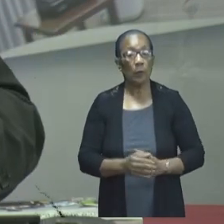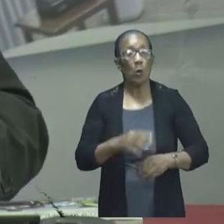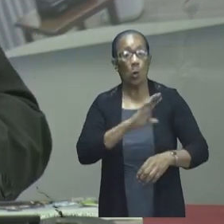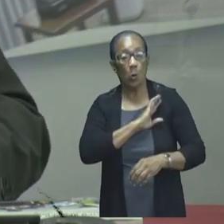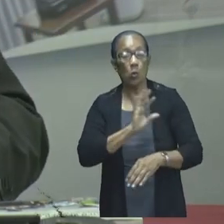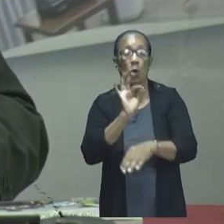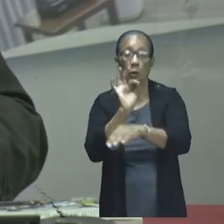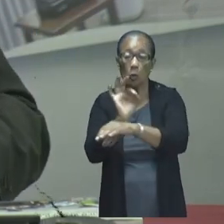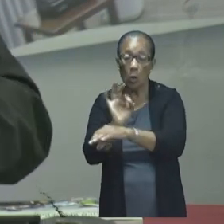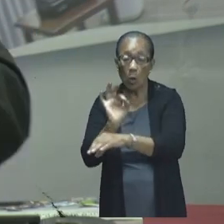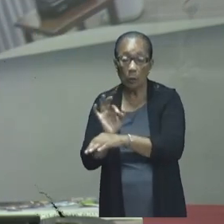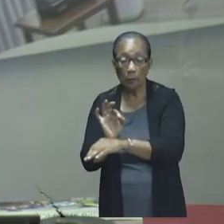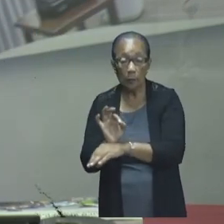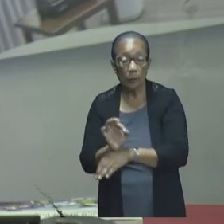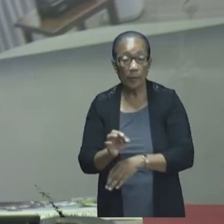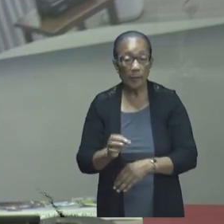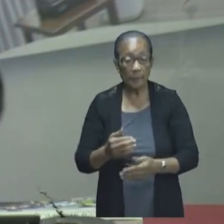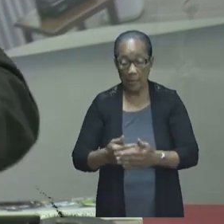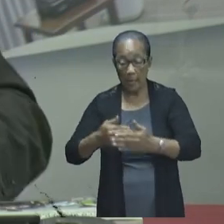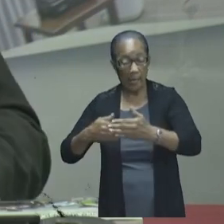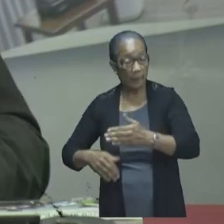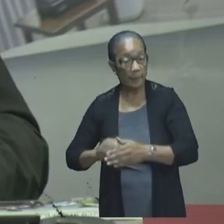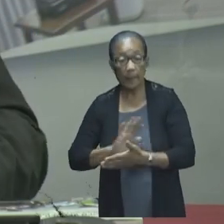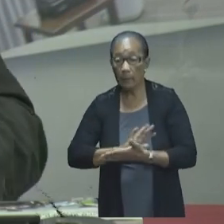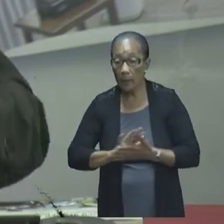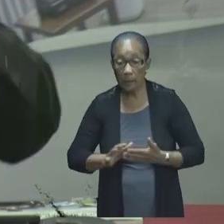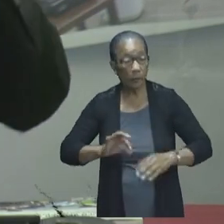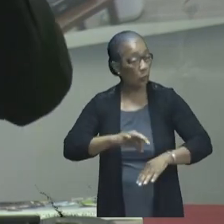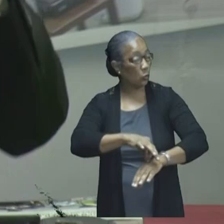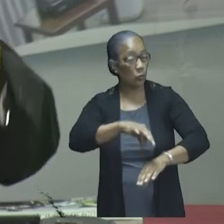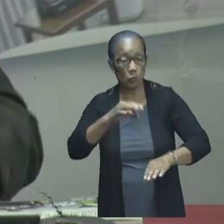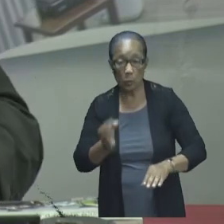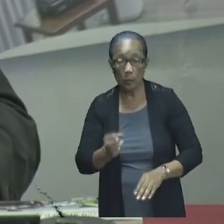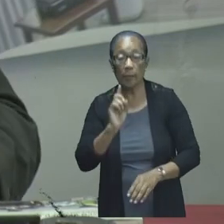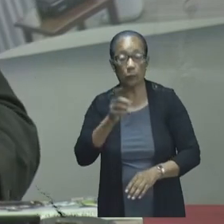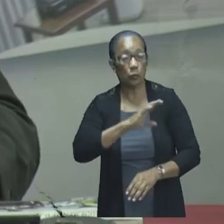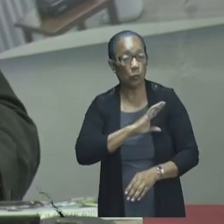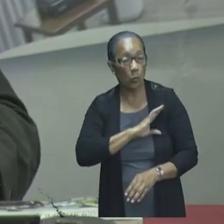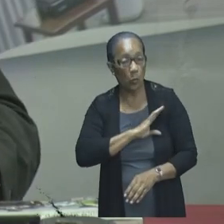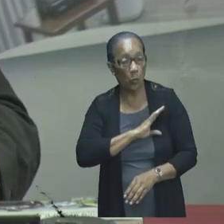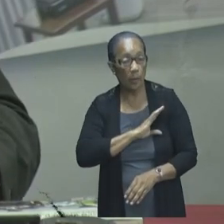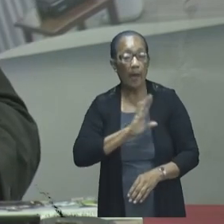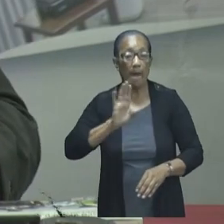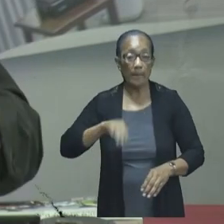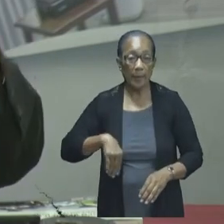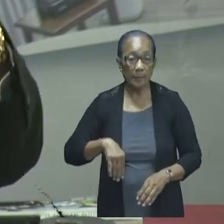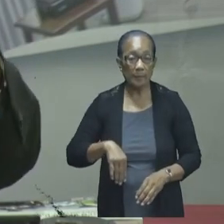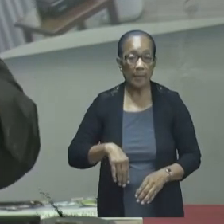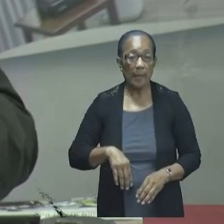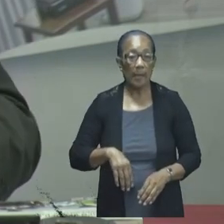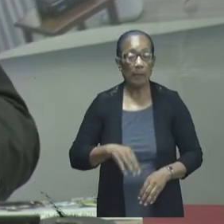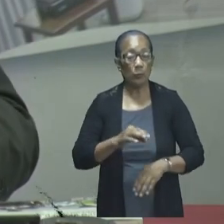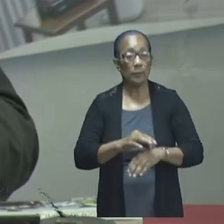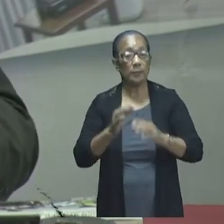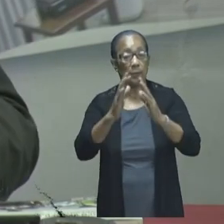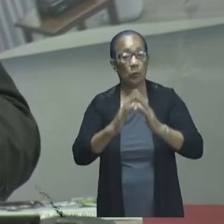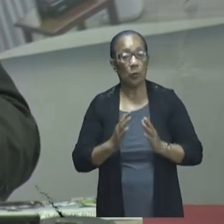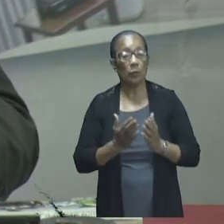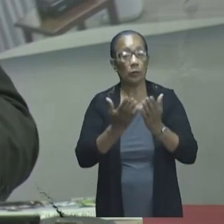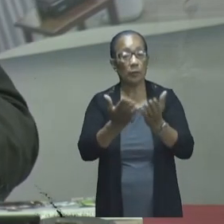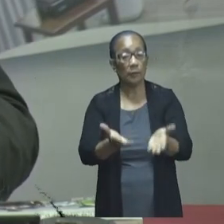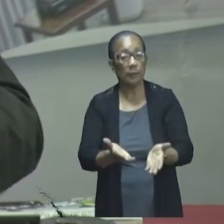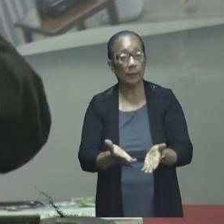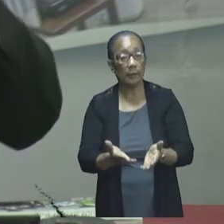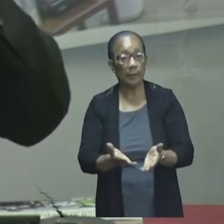dat er geen achterste staander staat de gezondheid ook optimaal is waar we eerder veldhospitalen gekregen vanuit